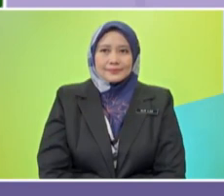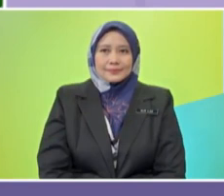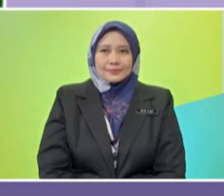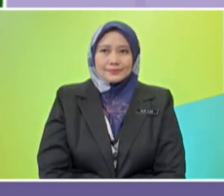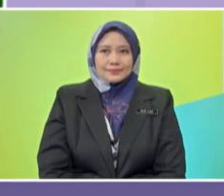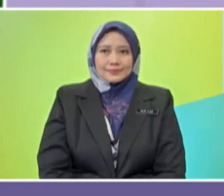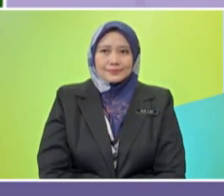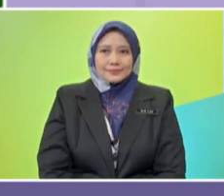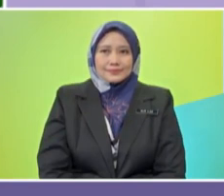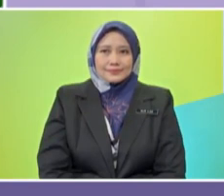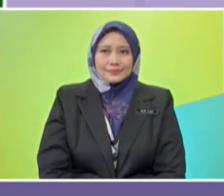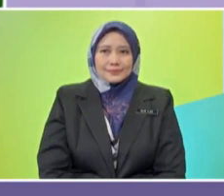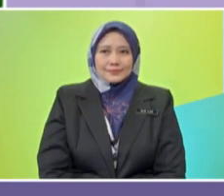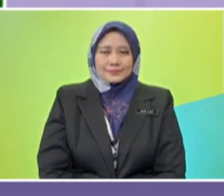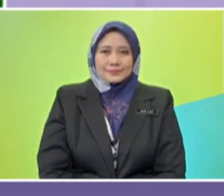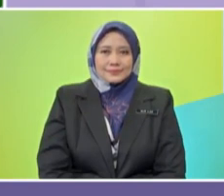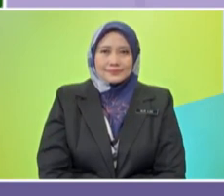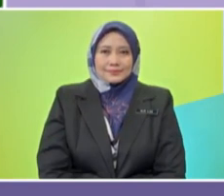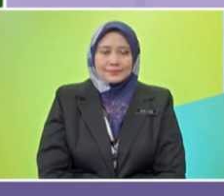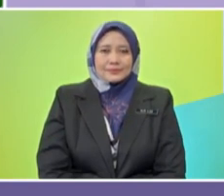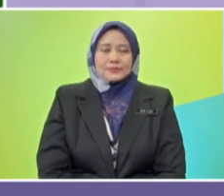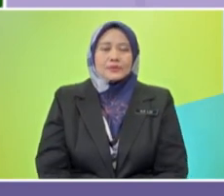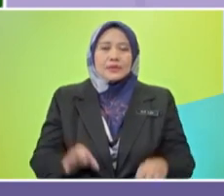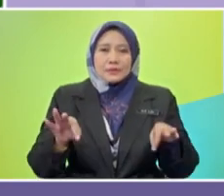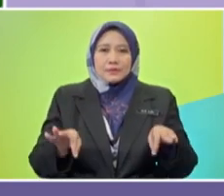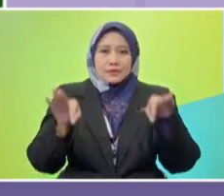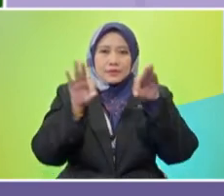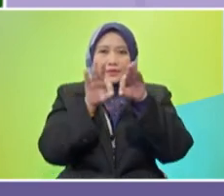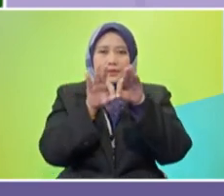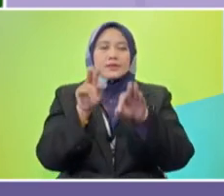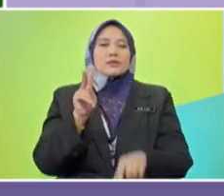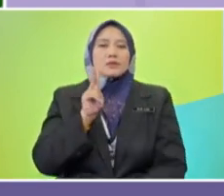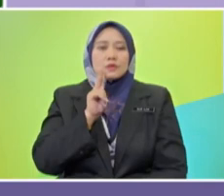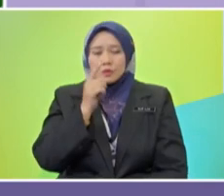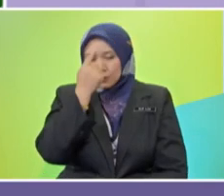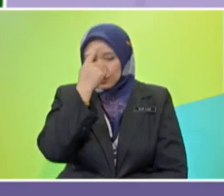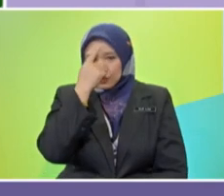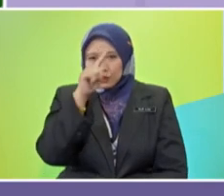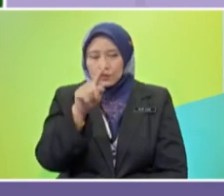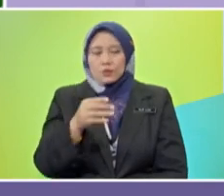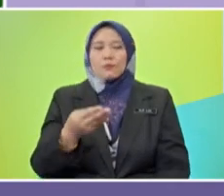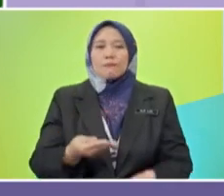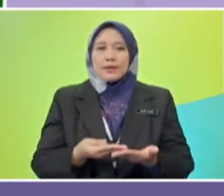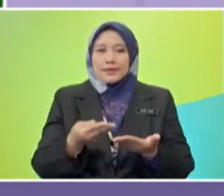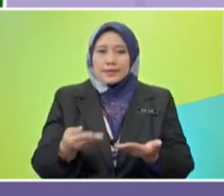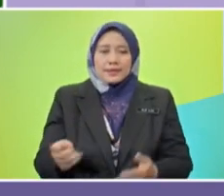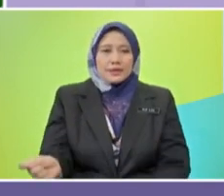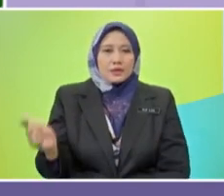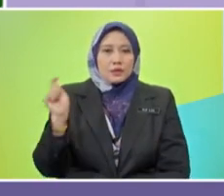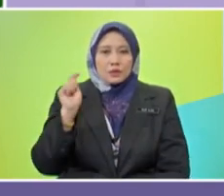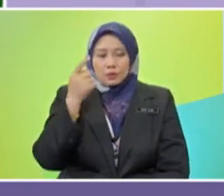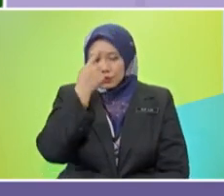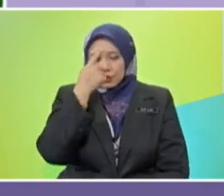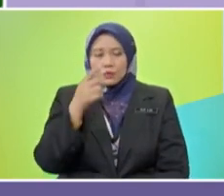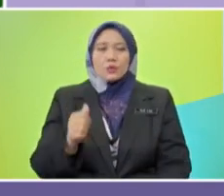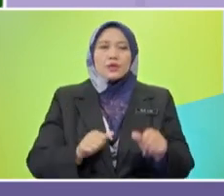Okey Amni, silakan Amni. Kepentingan karbohidrat membekalkan tenaga untuk melakukan aktiviti harian